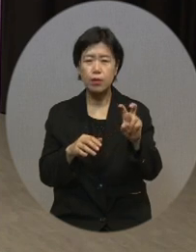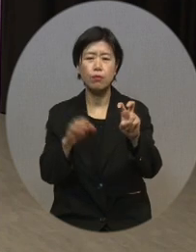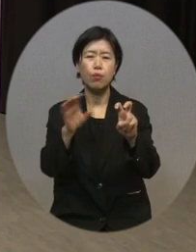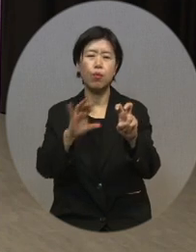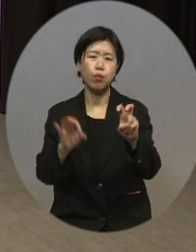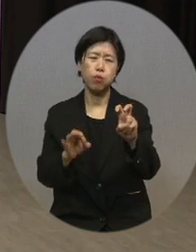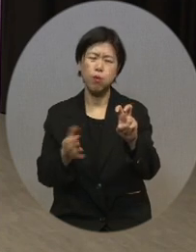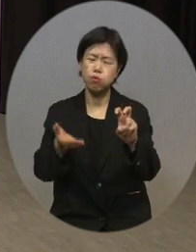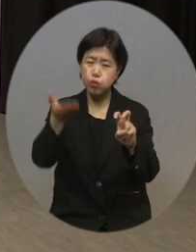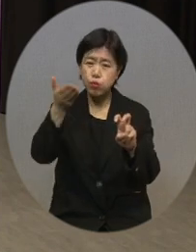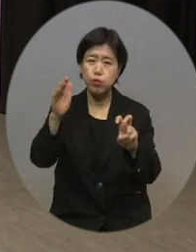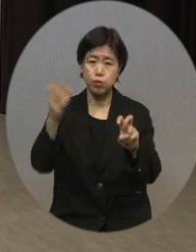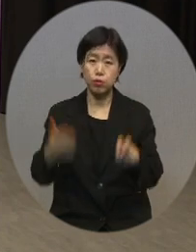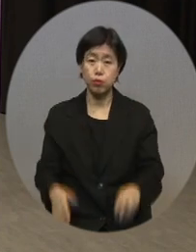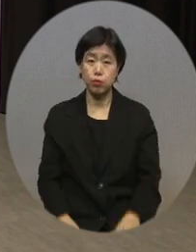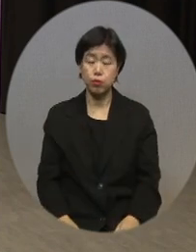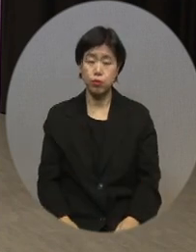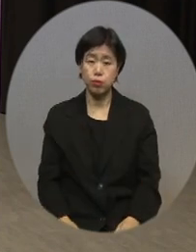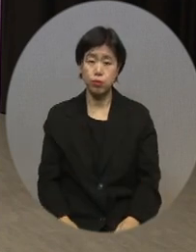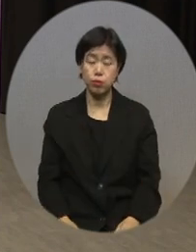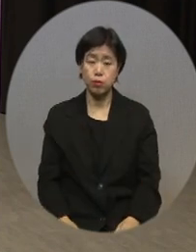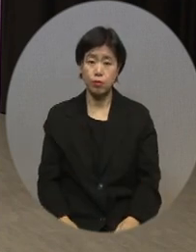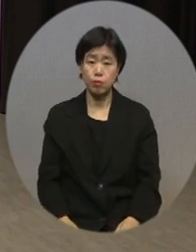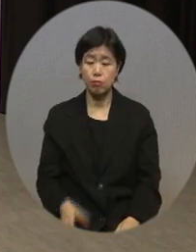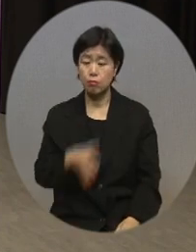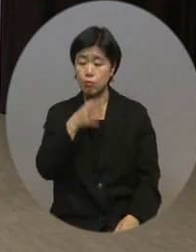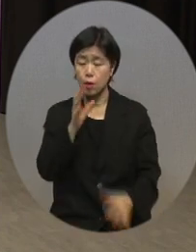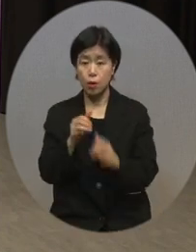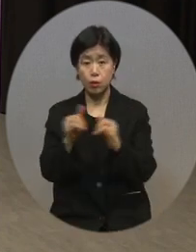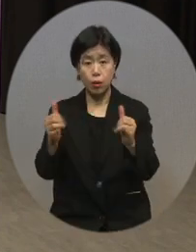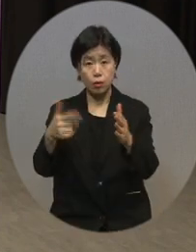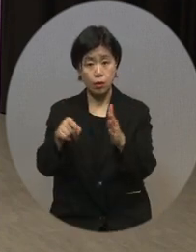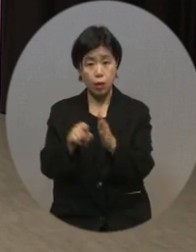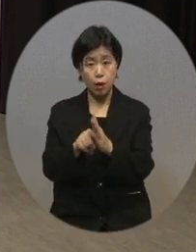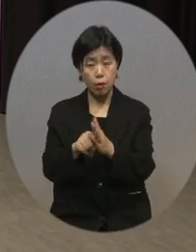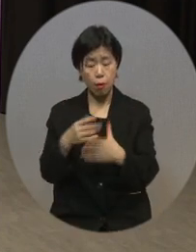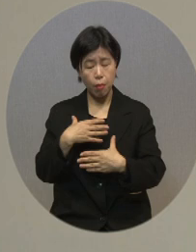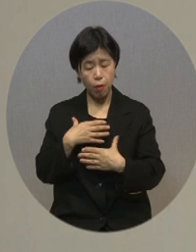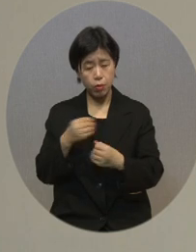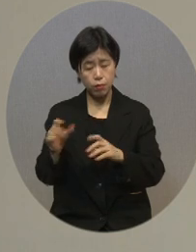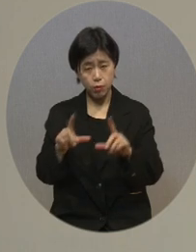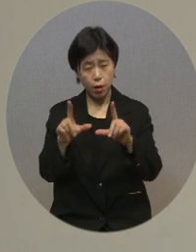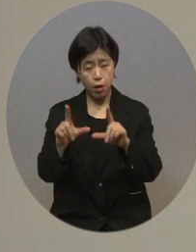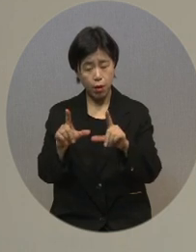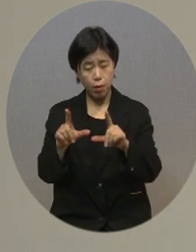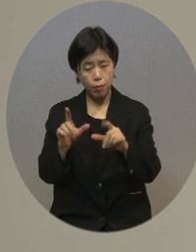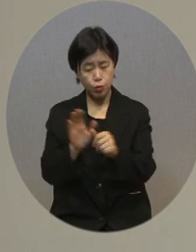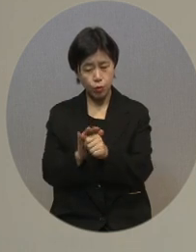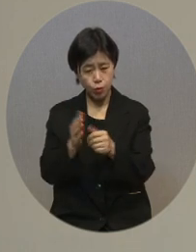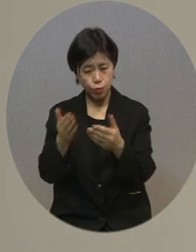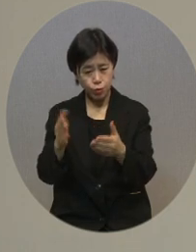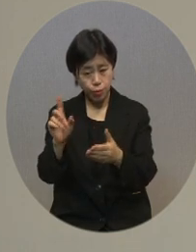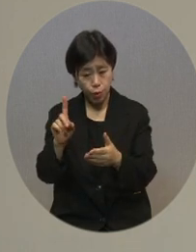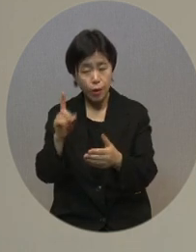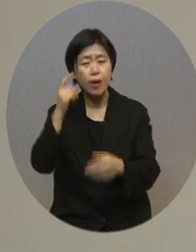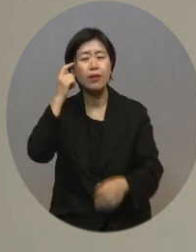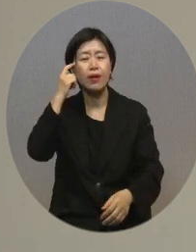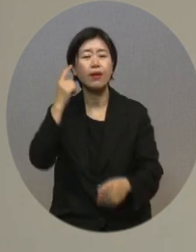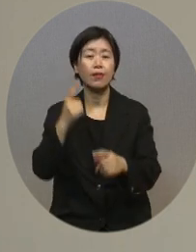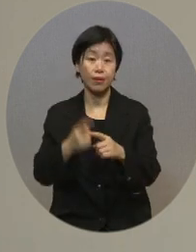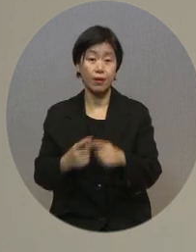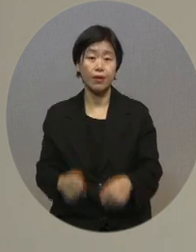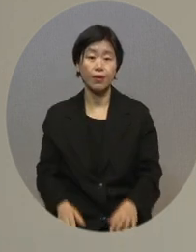그분들한테 어떤 편의를 좀 제공할 수 있을까 하다가 물론 이제 교통이